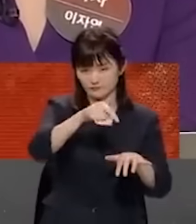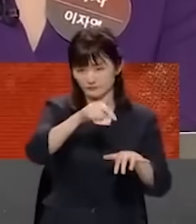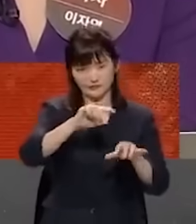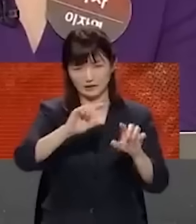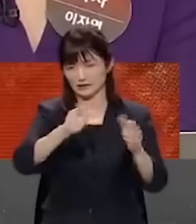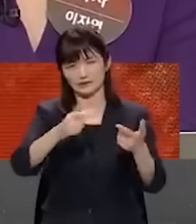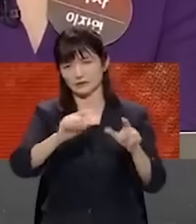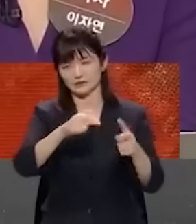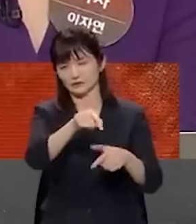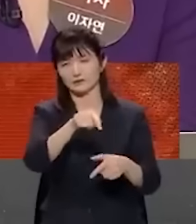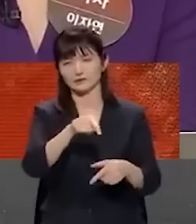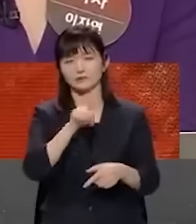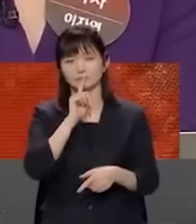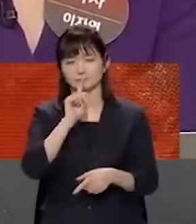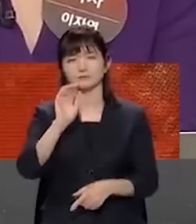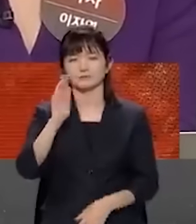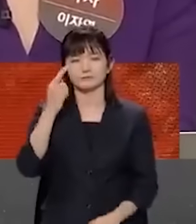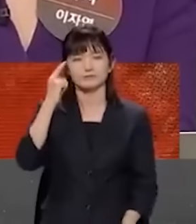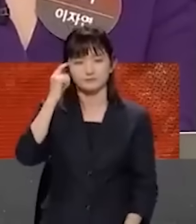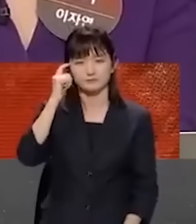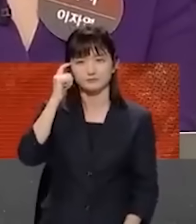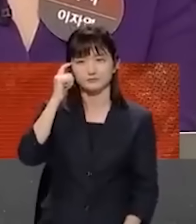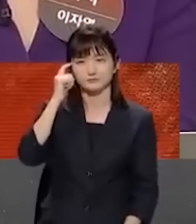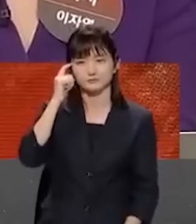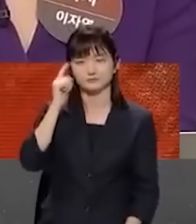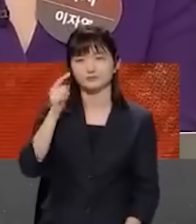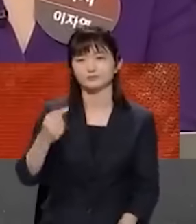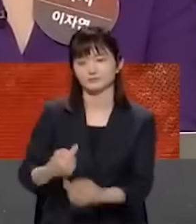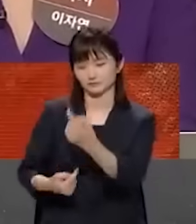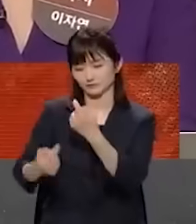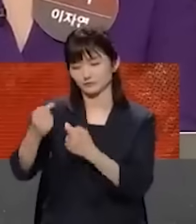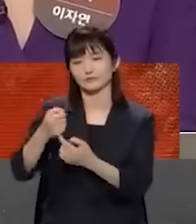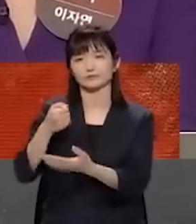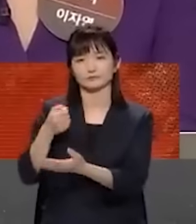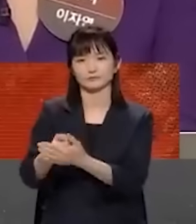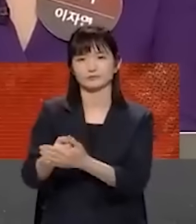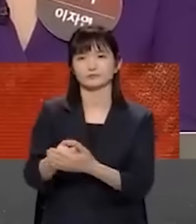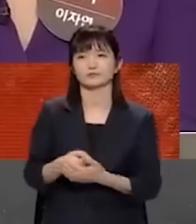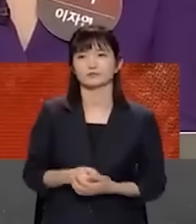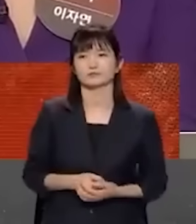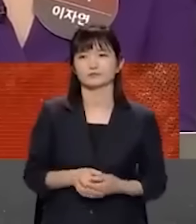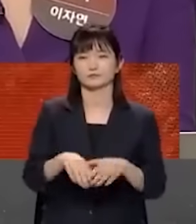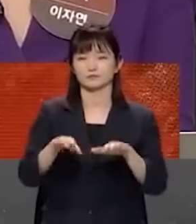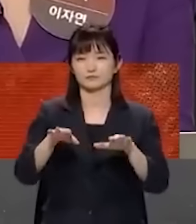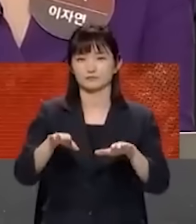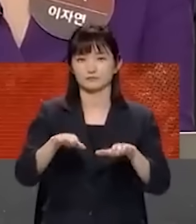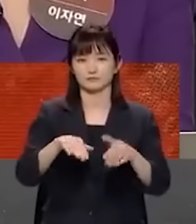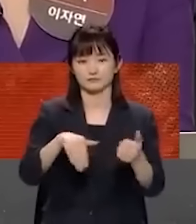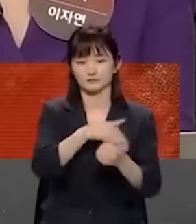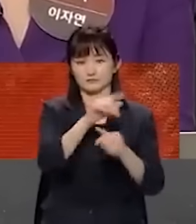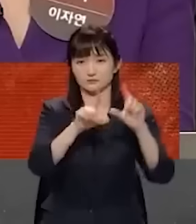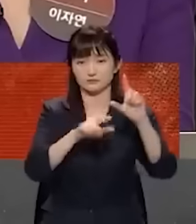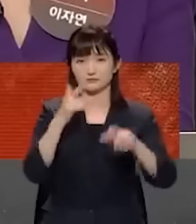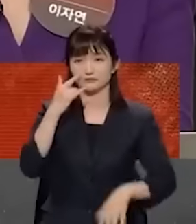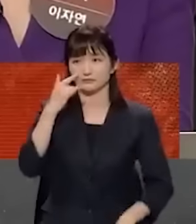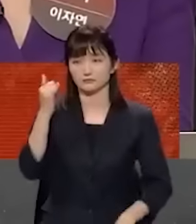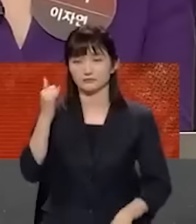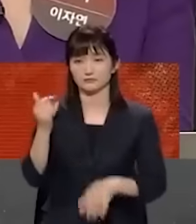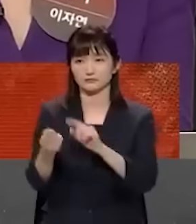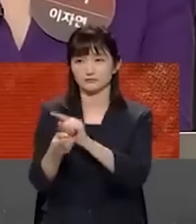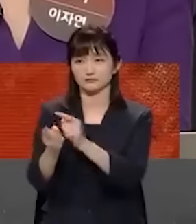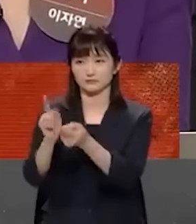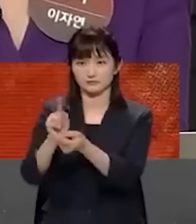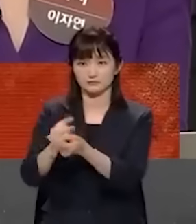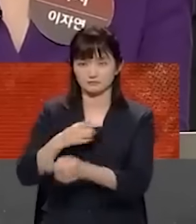반박할 수 있겠다 반박을 해야겠다라는 생각이 들어서 이렇게 제보를 결심했다고 하고요 그러면서 이번 상황이 학부모들끼리의